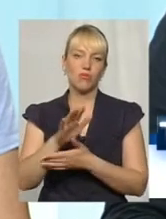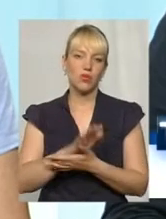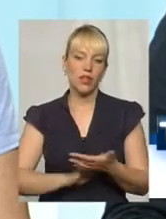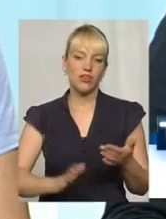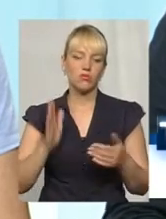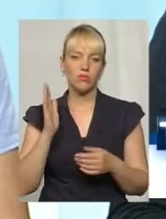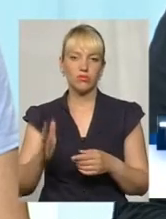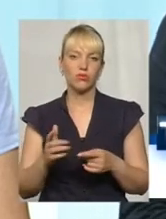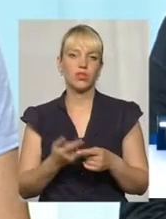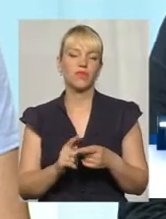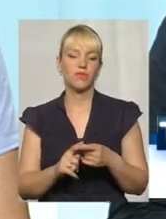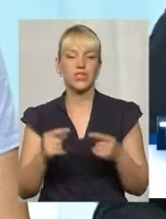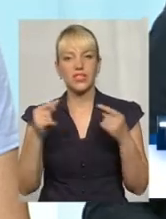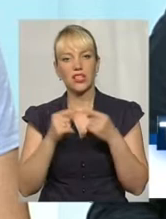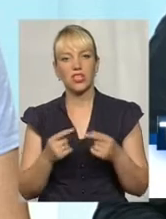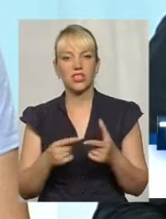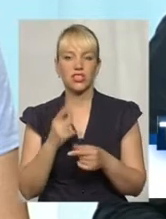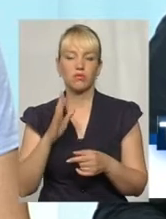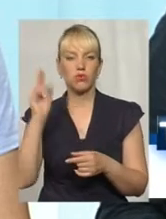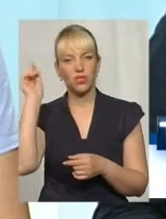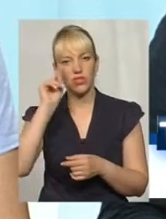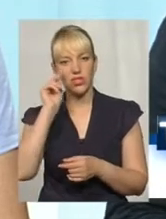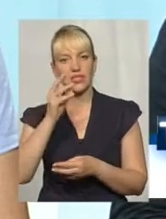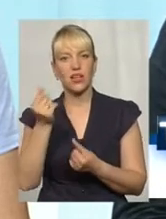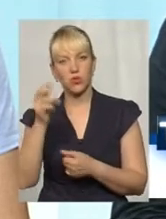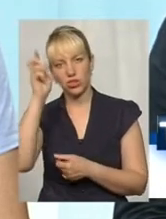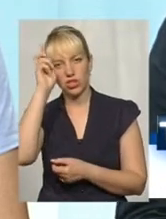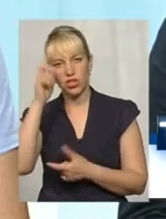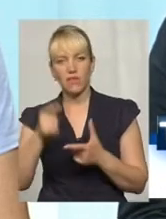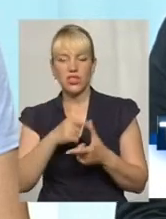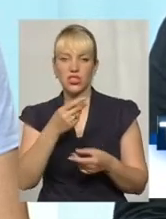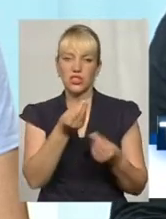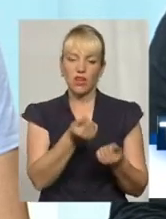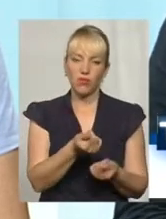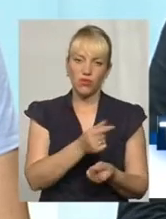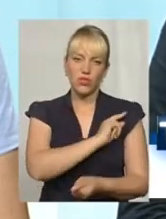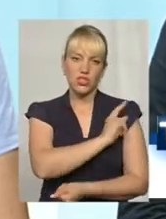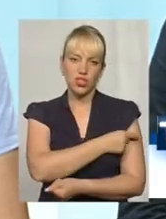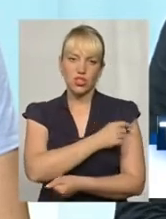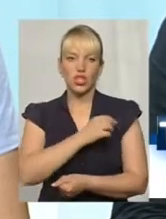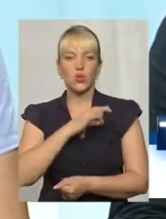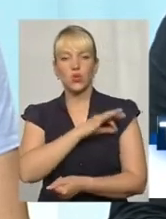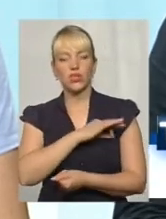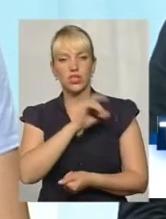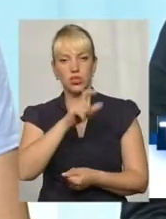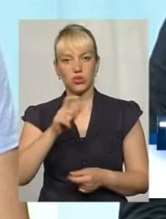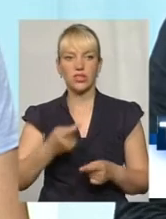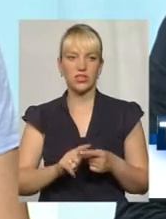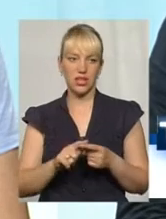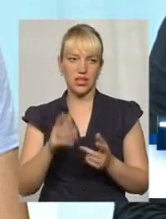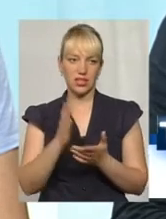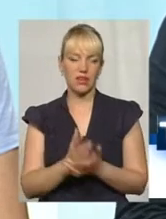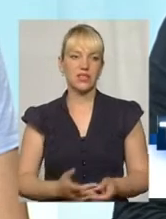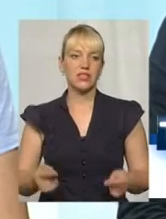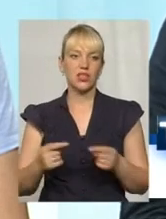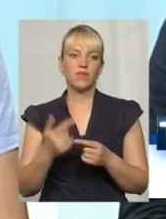навчання за рахунок коштів державного бюджету, у нас це регіональний бюджет, чи за рахунок коштів фізичних юридичних осіб. Суто це є визначальним, тобто